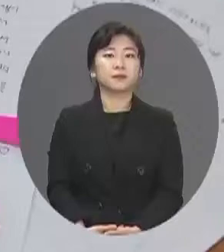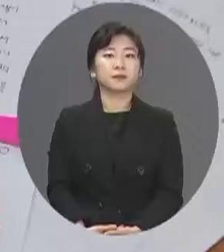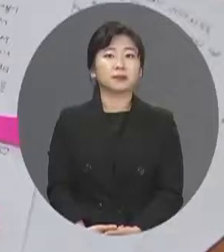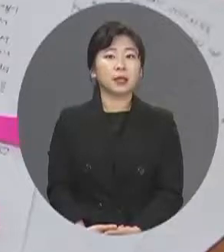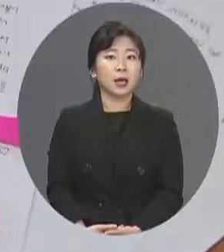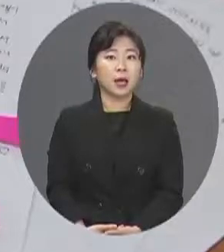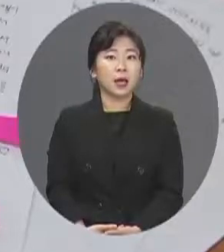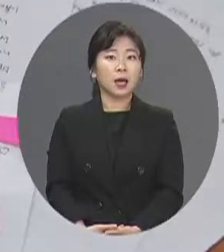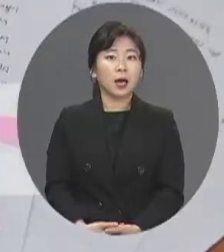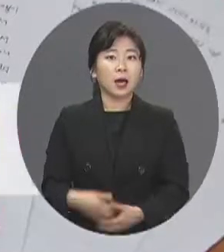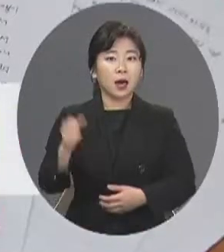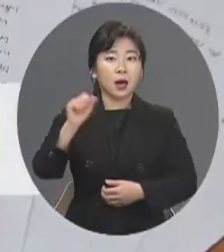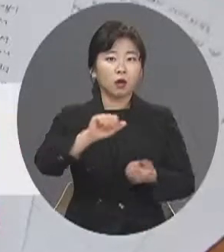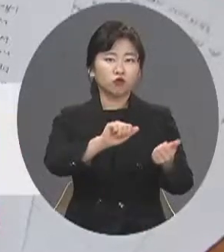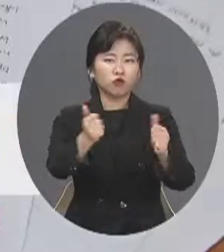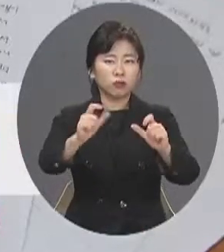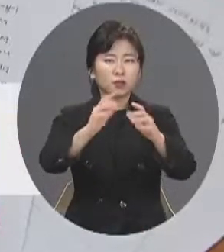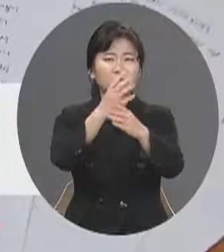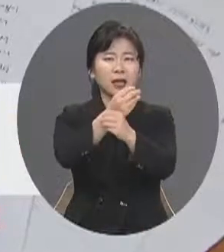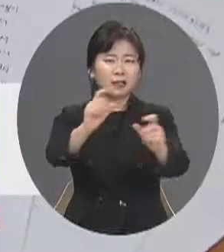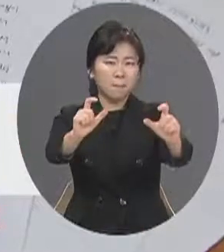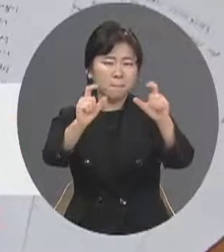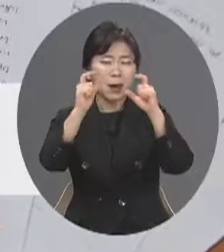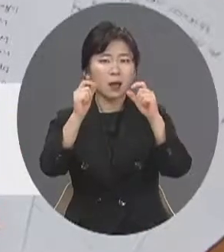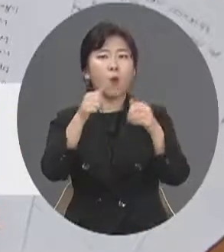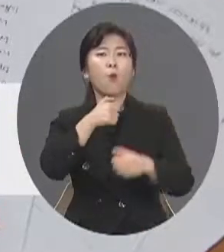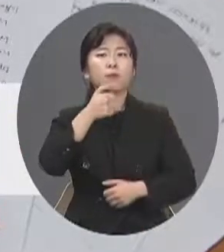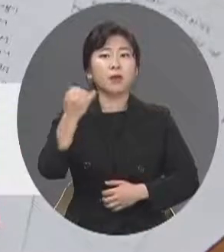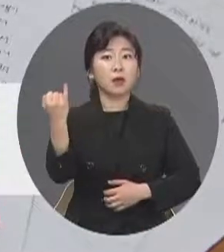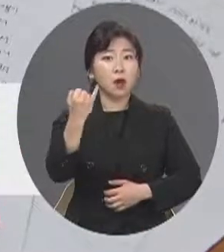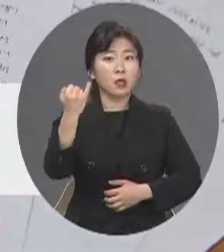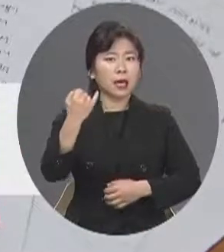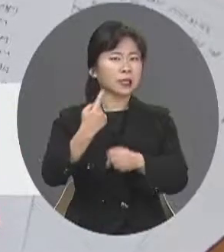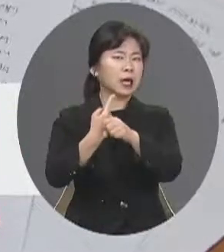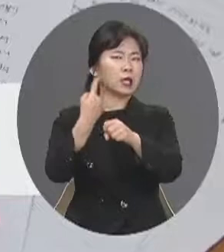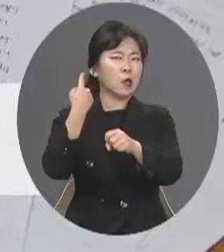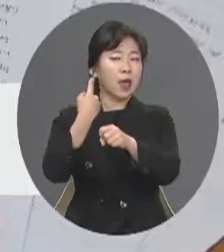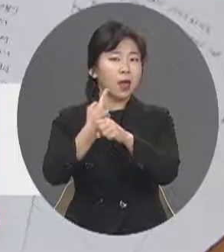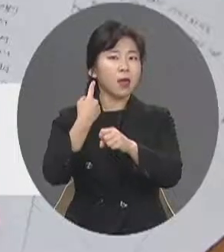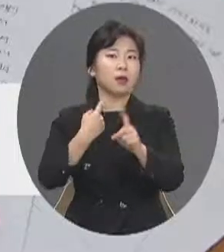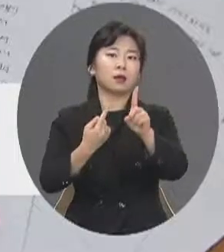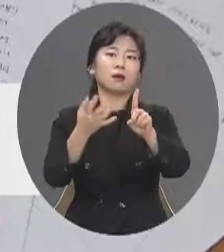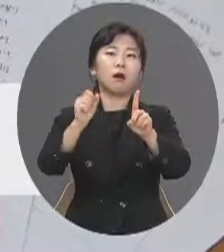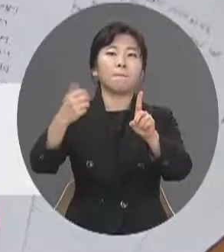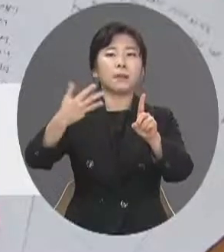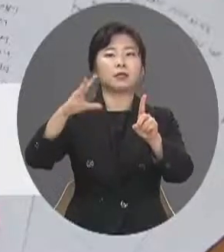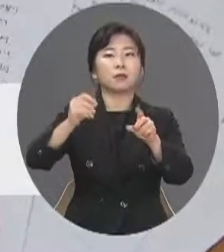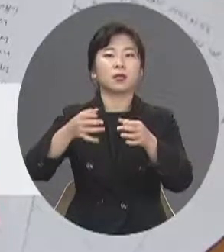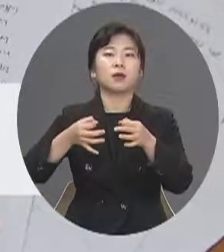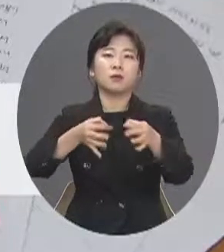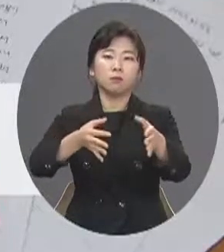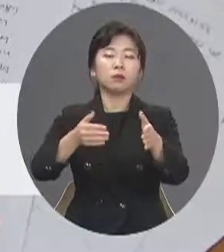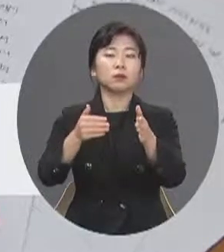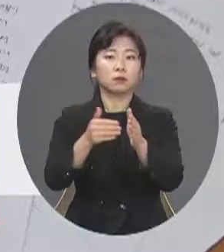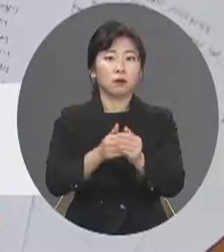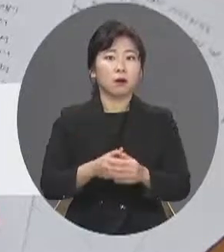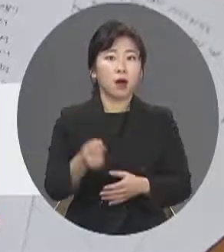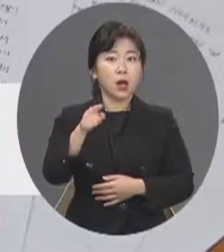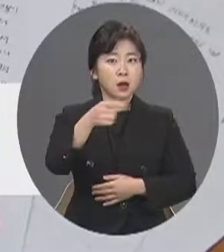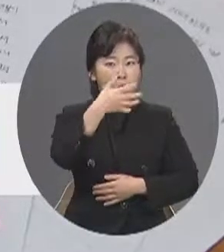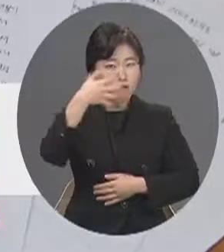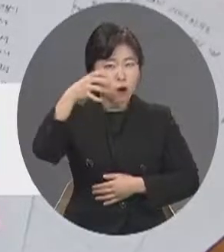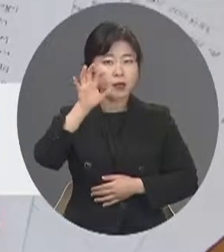시한부 판정을 받은 한 50대 여성이 지난해 1억 8천만 원을 기부 했는데요 이 후원금으로